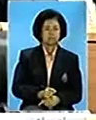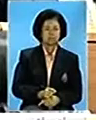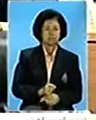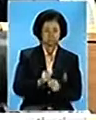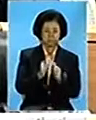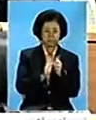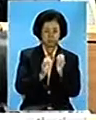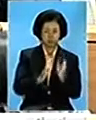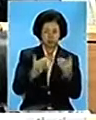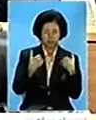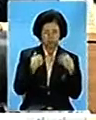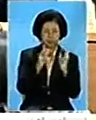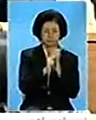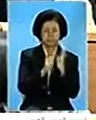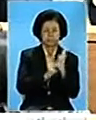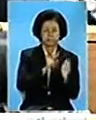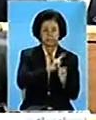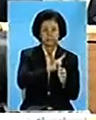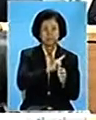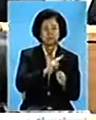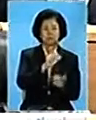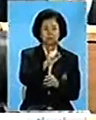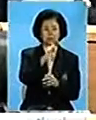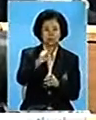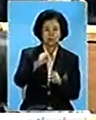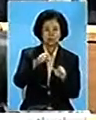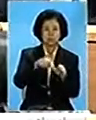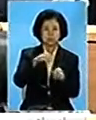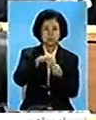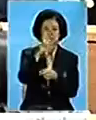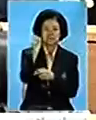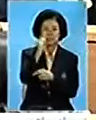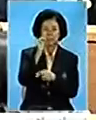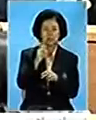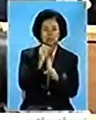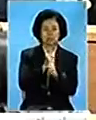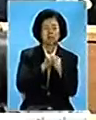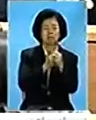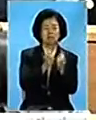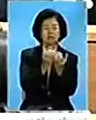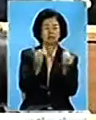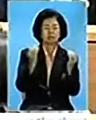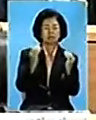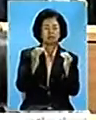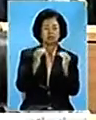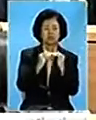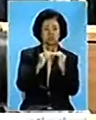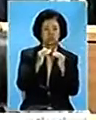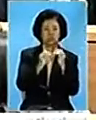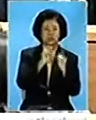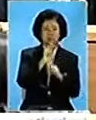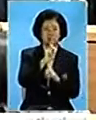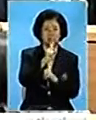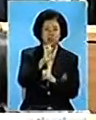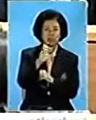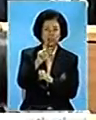นเนี่ยต้องมีกติกานะครับส.ส.ที่อยู่ในสภาเนี่ยต้องทำตามรัฐธรรมนูญมาตรา125นะครับให้อำนาจท่าน